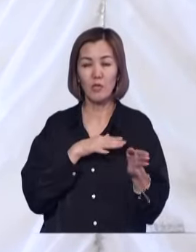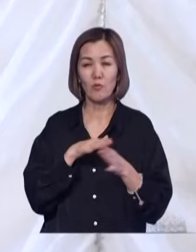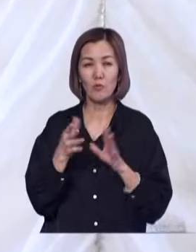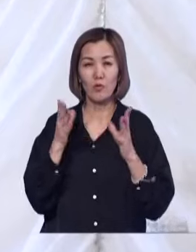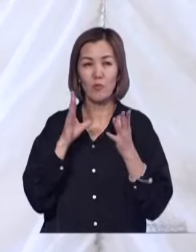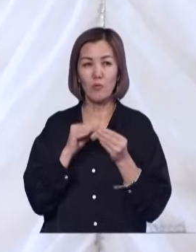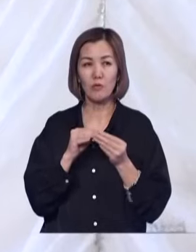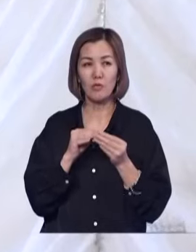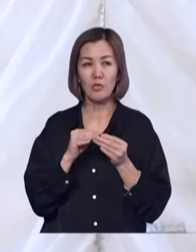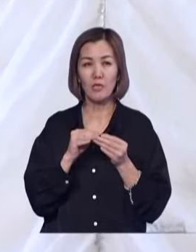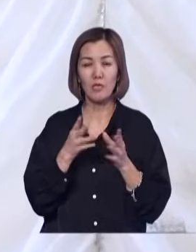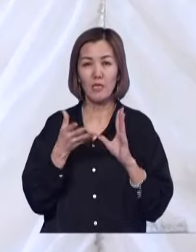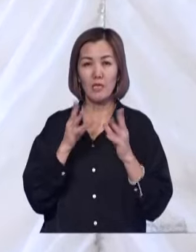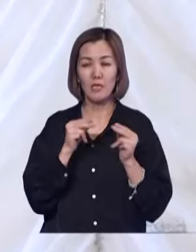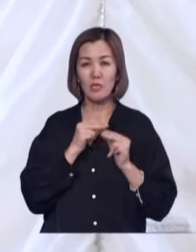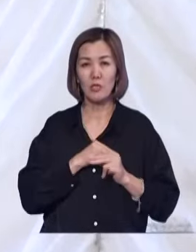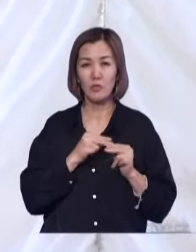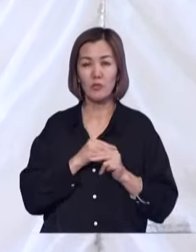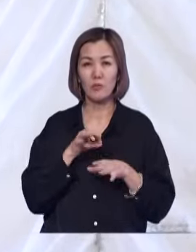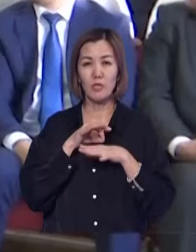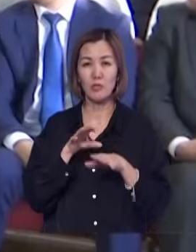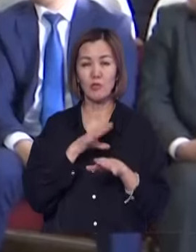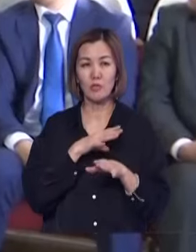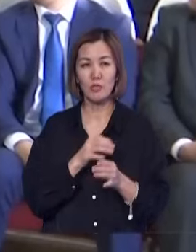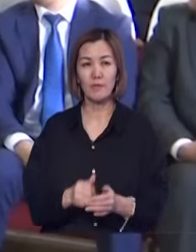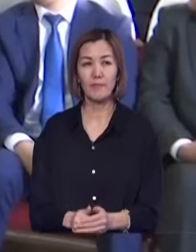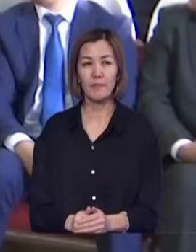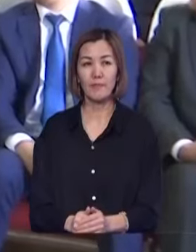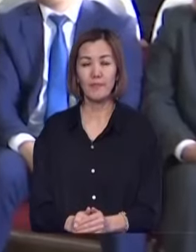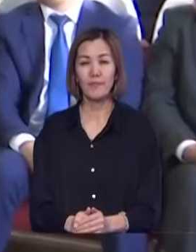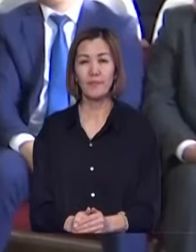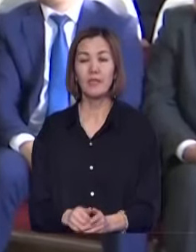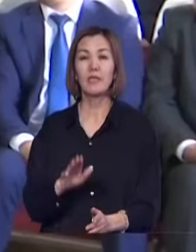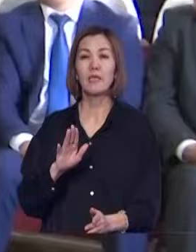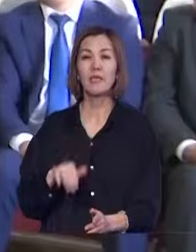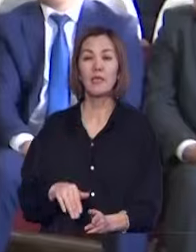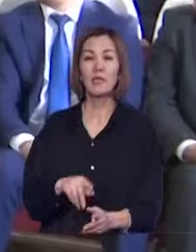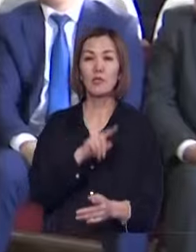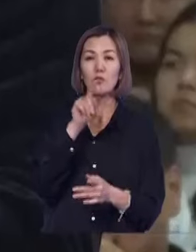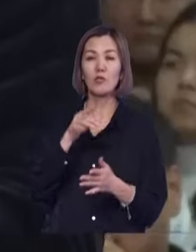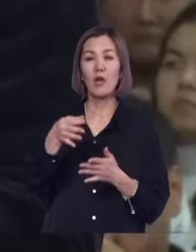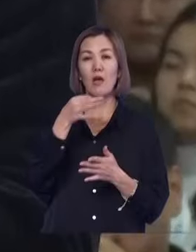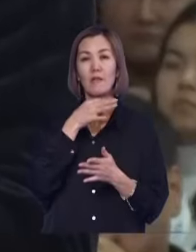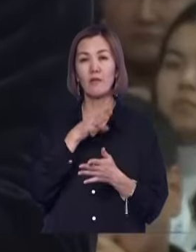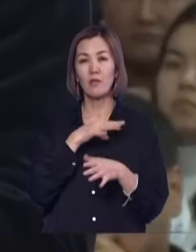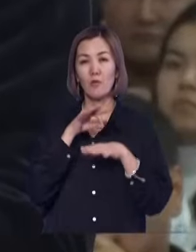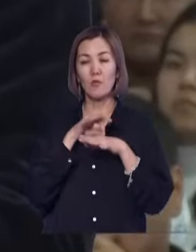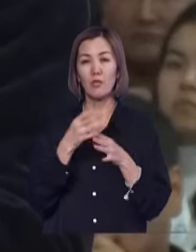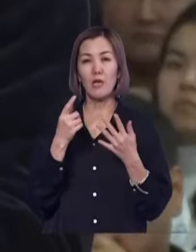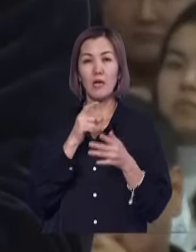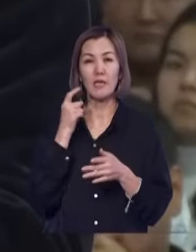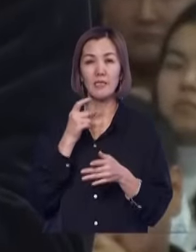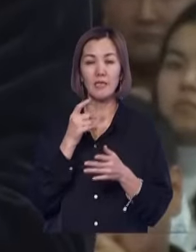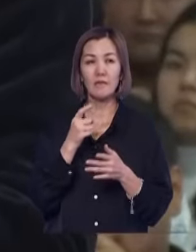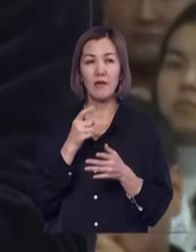бойынша ауданымызда нәтижелі жұмыстар жүргізілді. Бұдан әрі кездесу сұрақ-жауап форматында өтті. Шаруалар тараптан